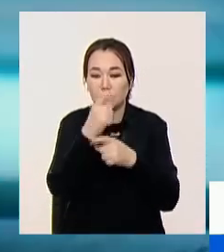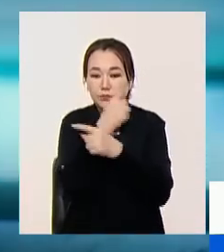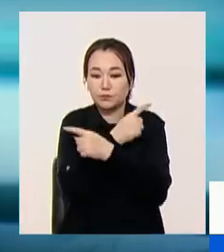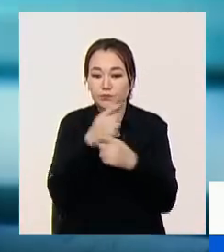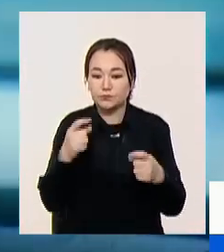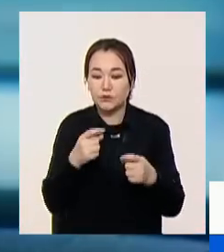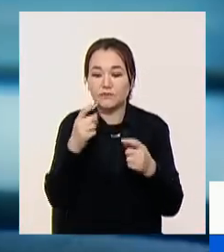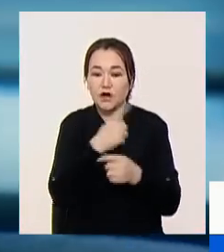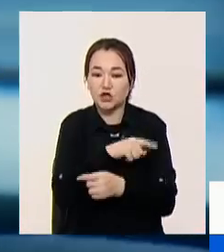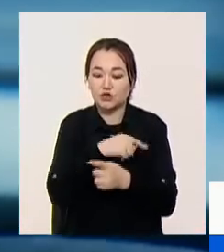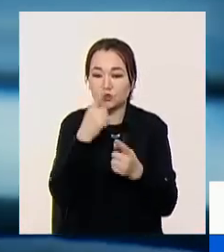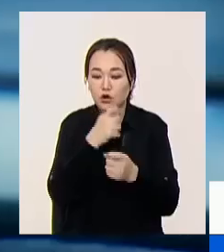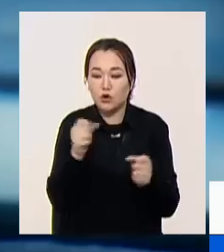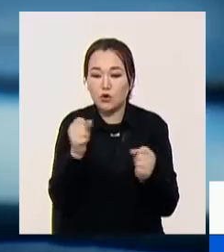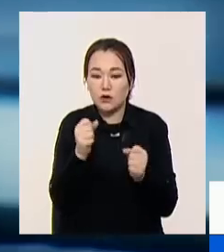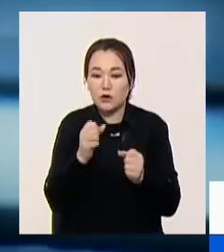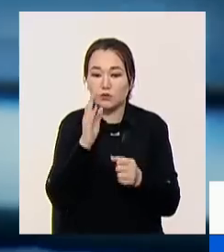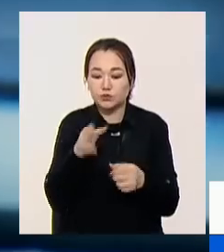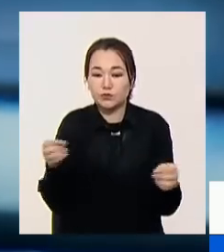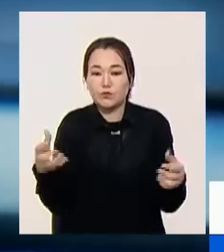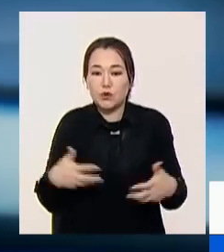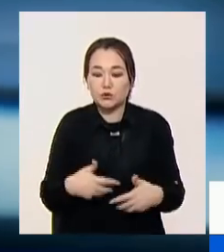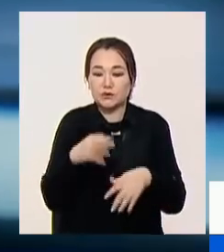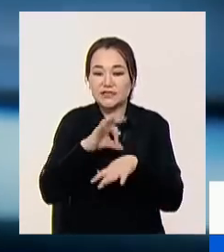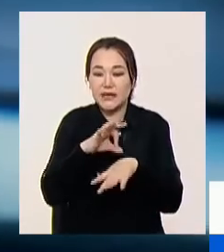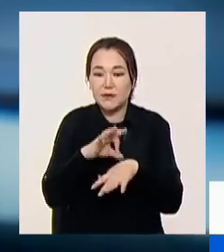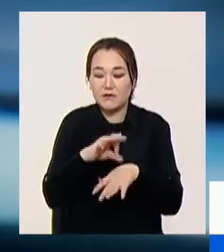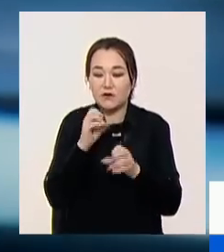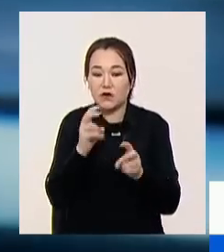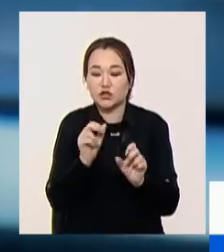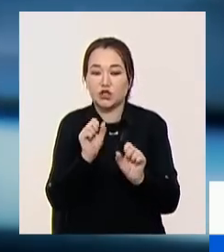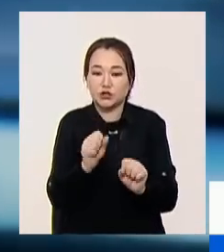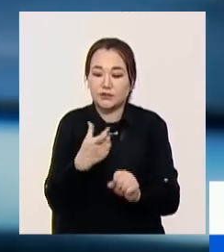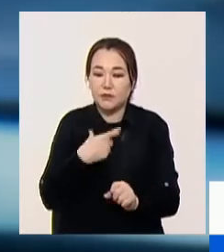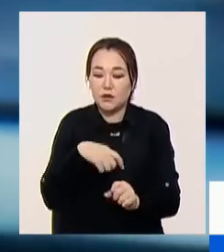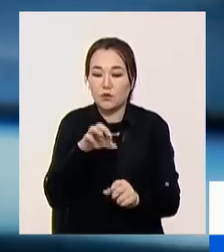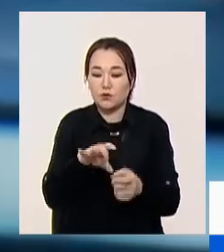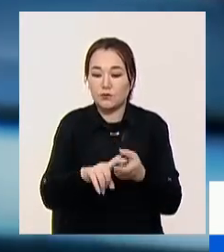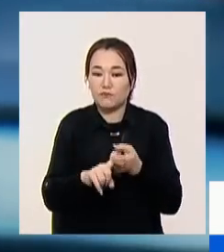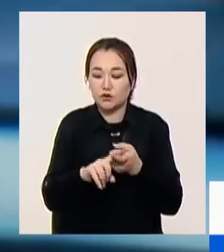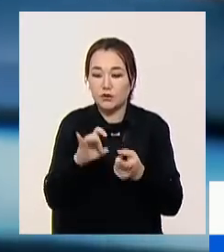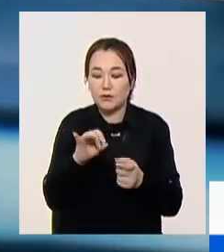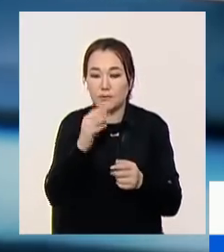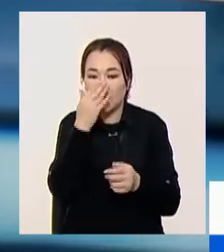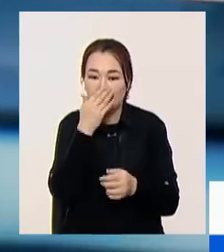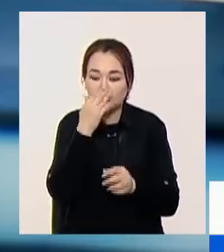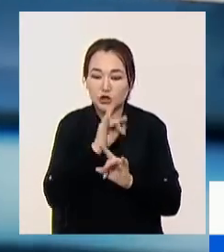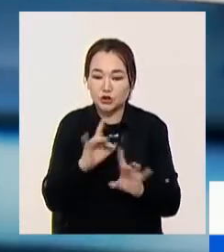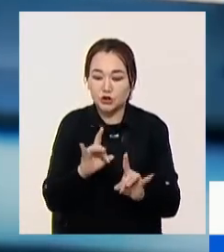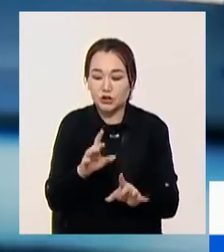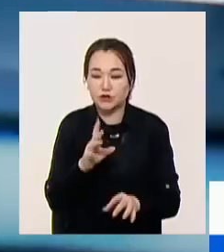Врачи предупреждают, что с холодами идет волна простудных заболеваний. Как защитить себя от вирусов и мороза, расскажет Нина